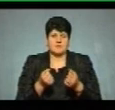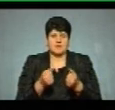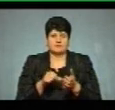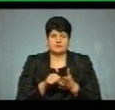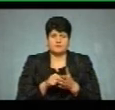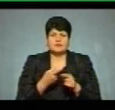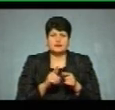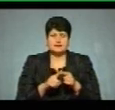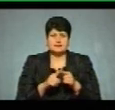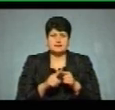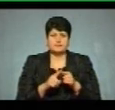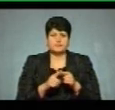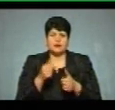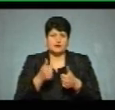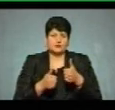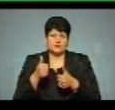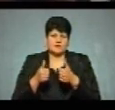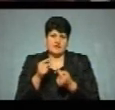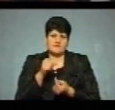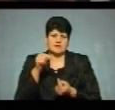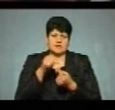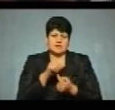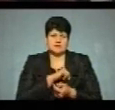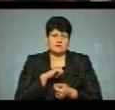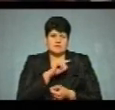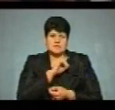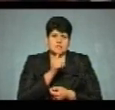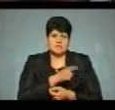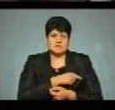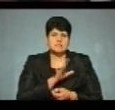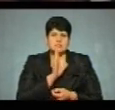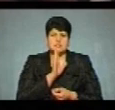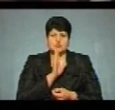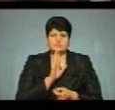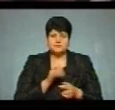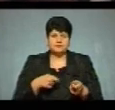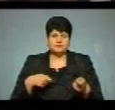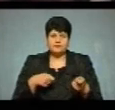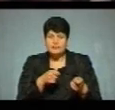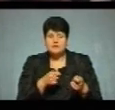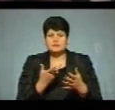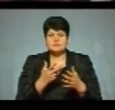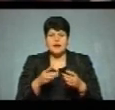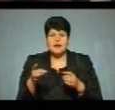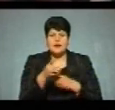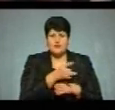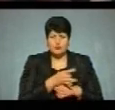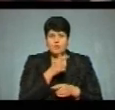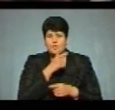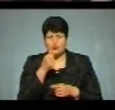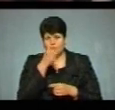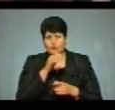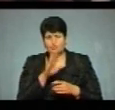серія рейтингових турнірів для визначення найсильнішої снукеристки за регіонами. Протягом року